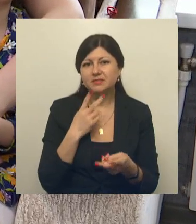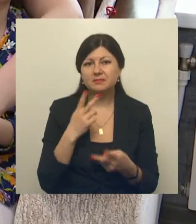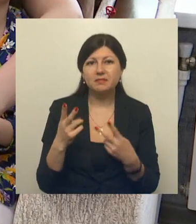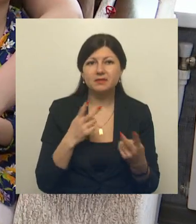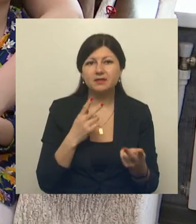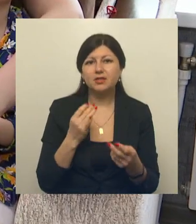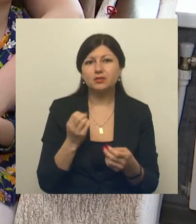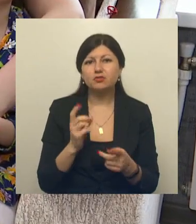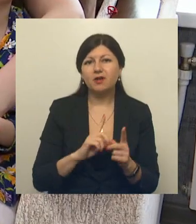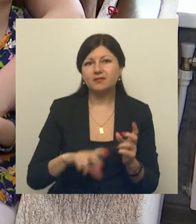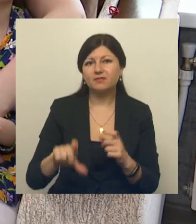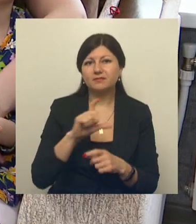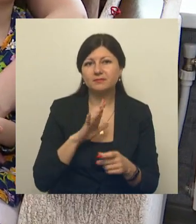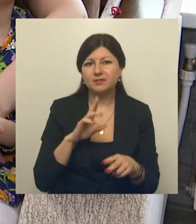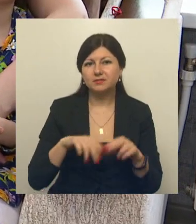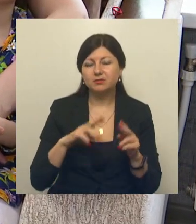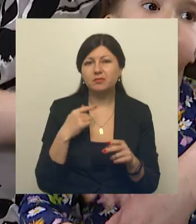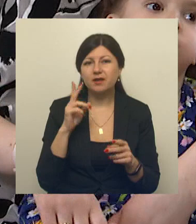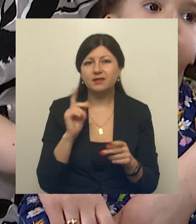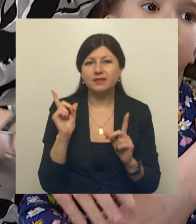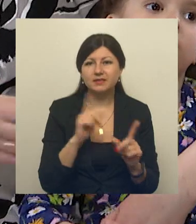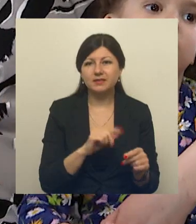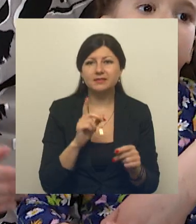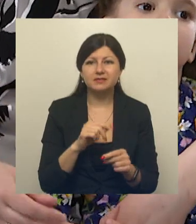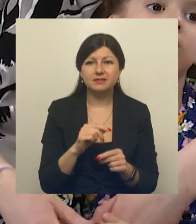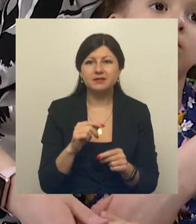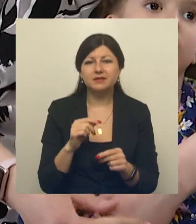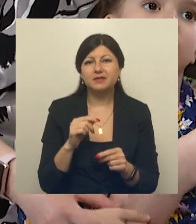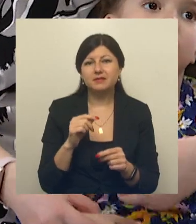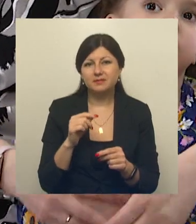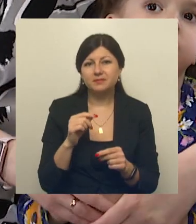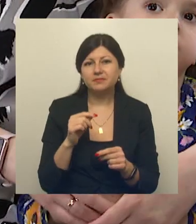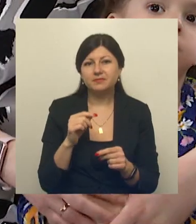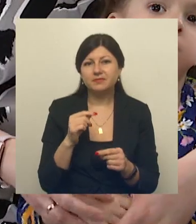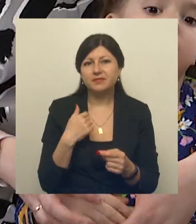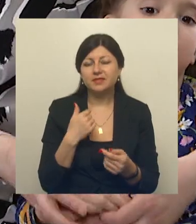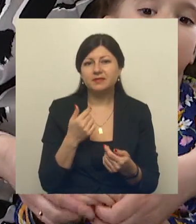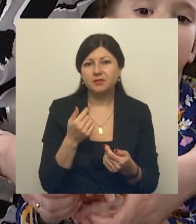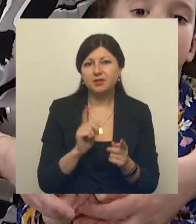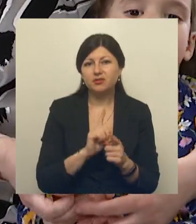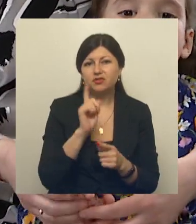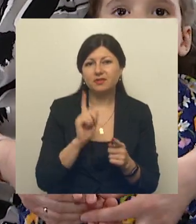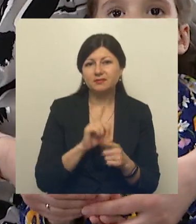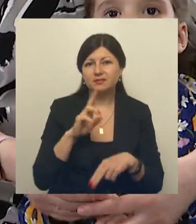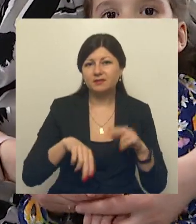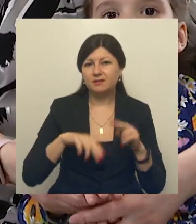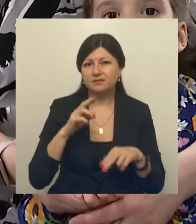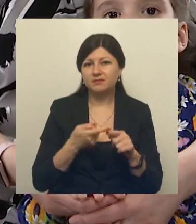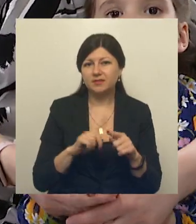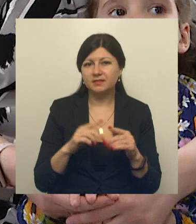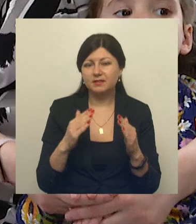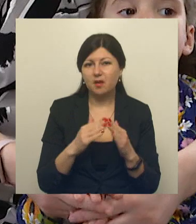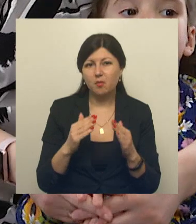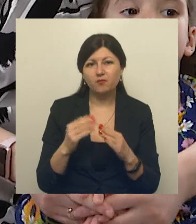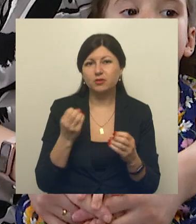и с основания, когда мы по объездной когда едем. Даже фотографии есть у меня, когда только начиналось строительство этих домов. То есть еще